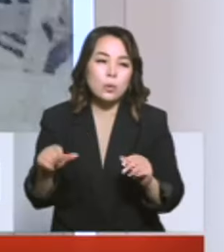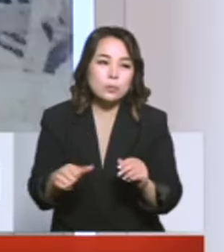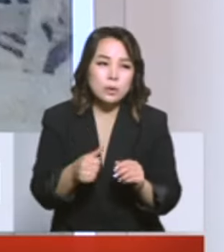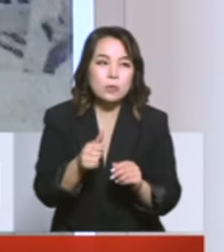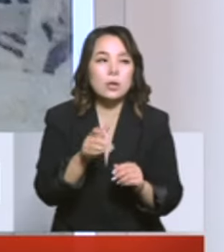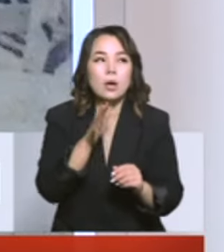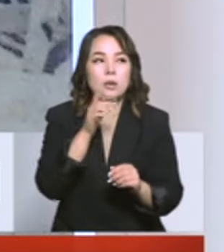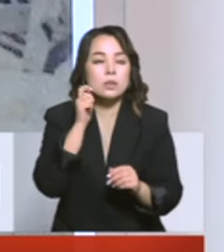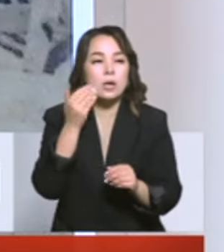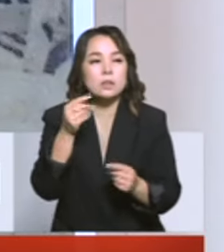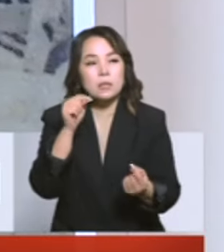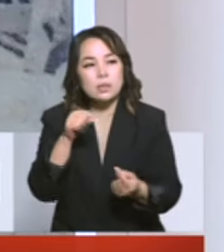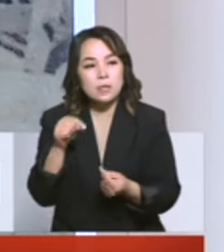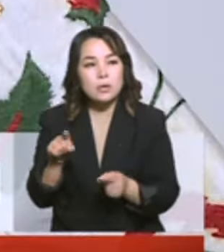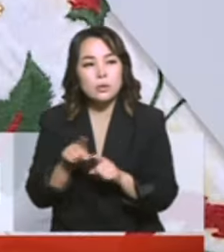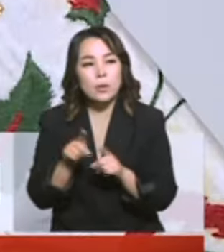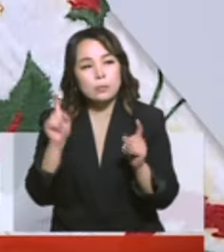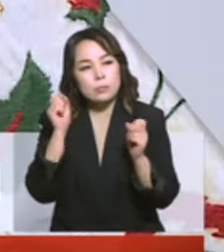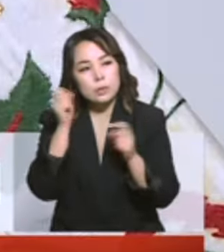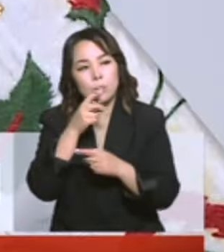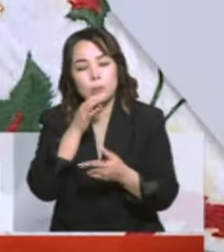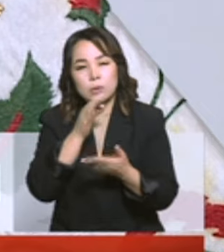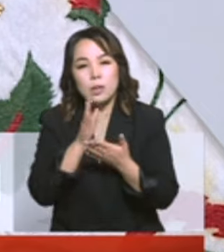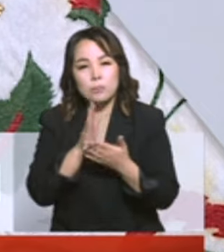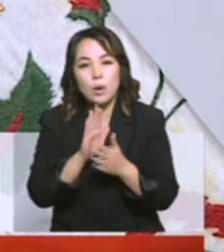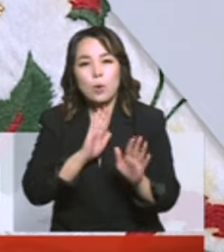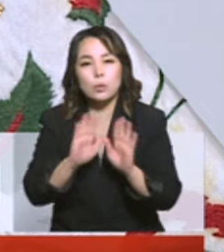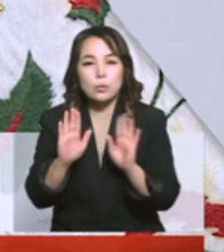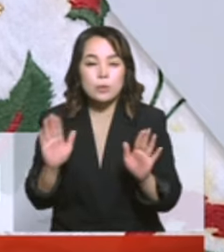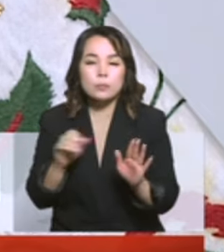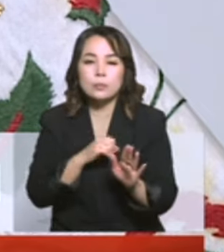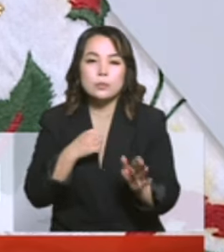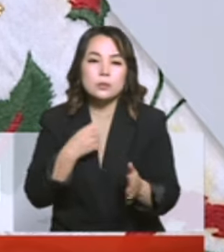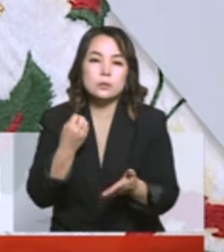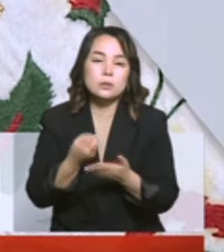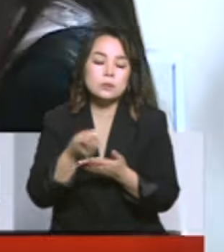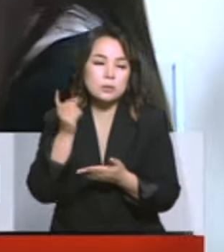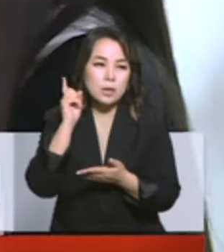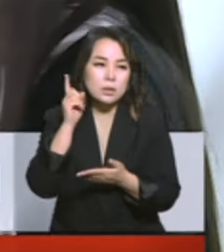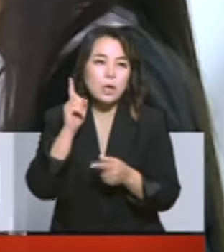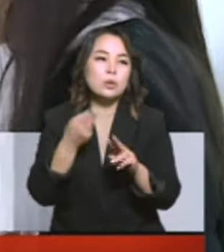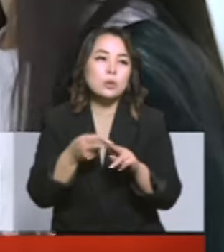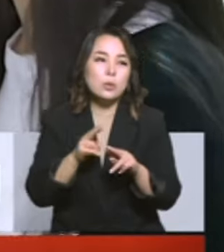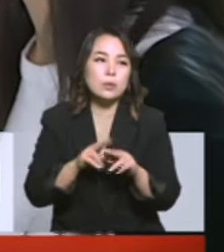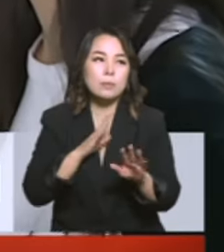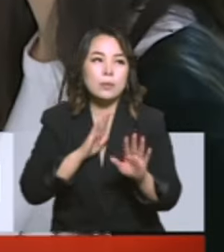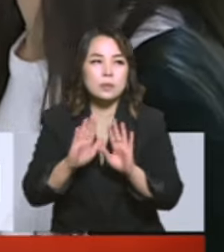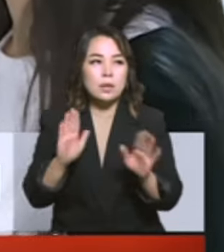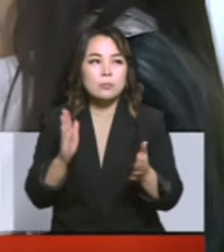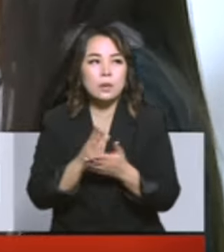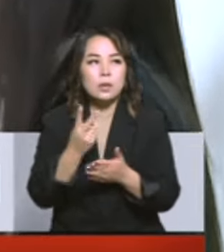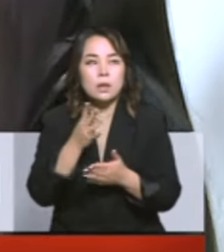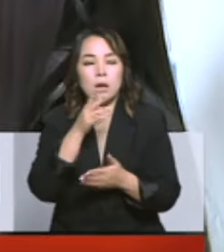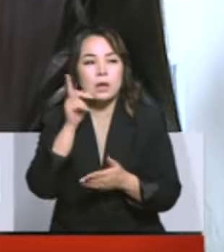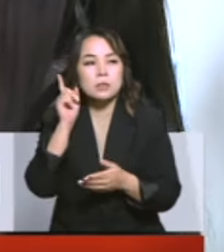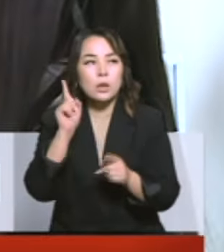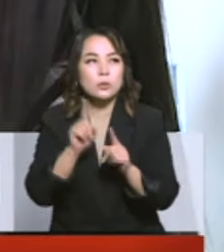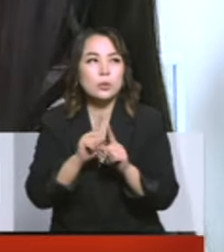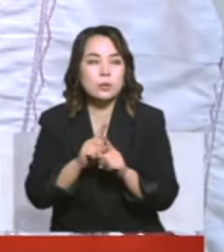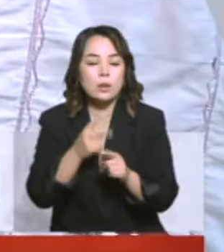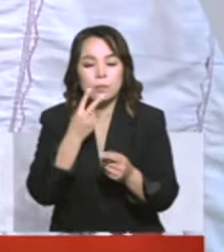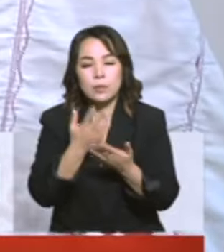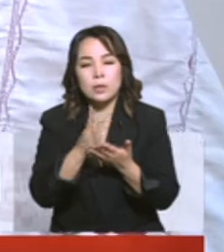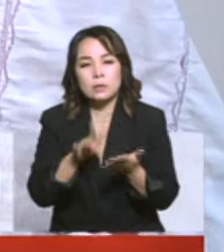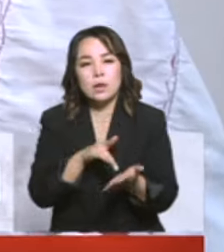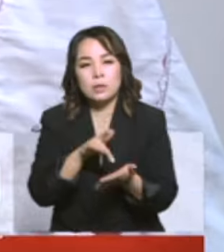қай жастағы адамға тиесілі екенін білуге болады. Мысалға, көрмедегі ең көне кимешектің 2 ғасырлық тарихы бар. Оны қала тұрғыны тапсырған.